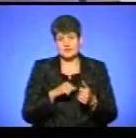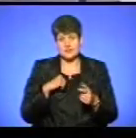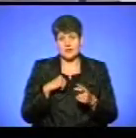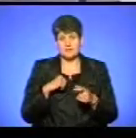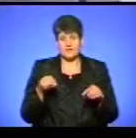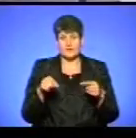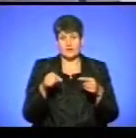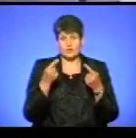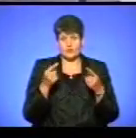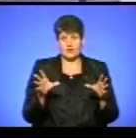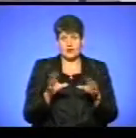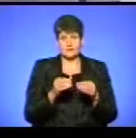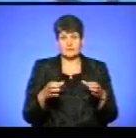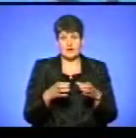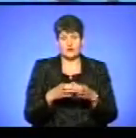із бригадою автодору.